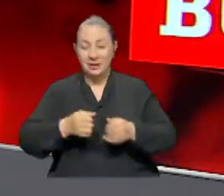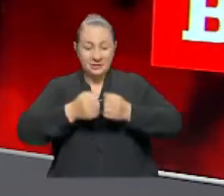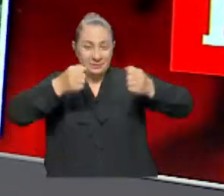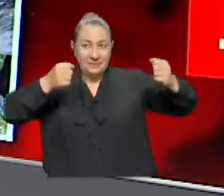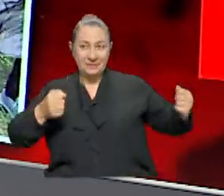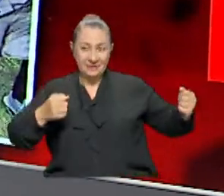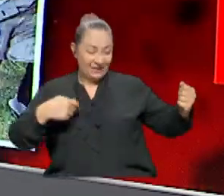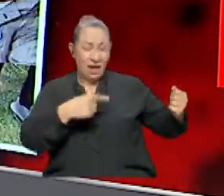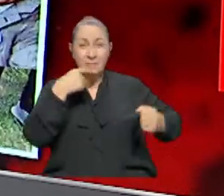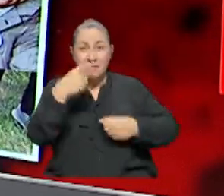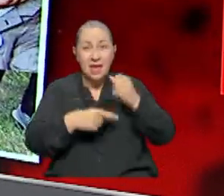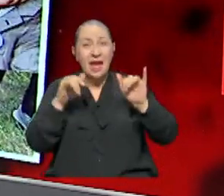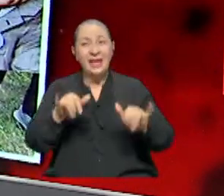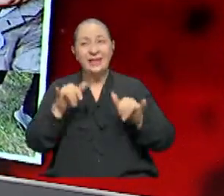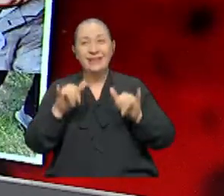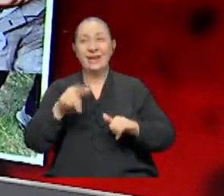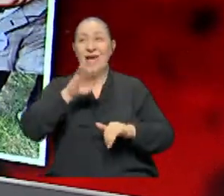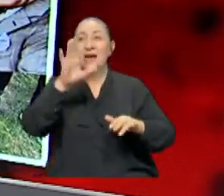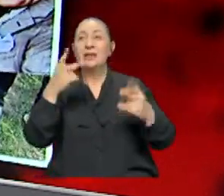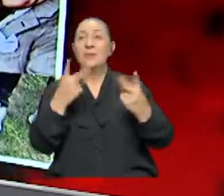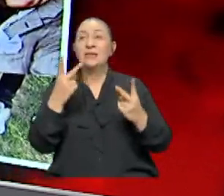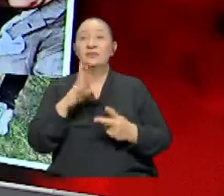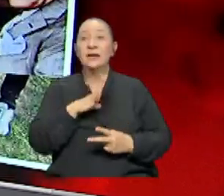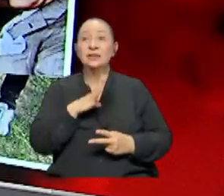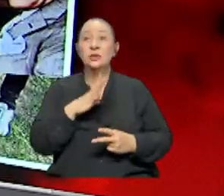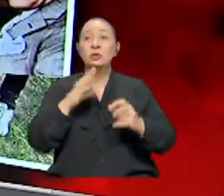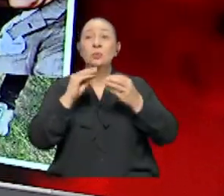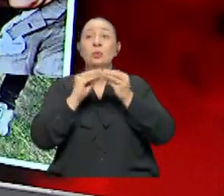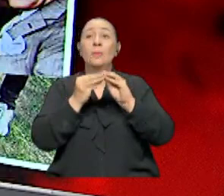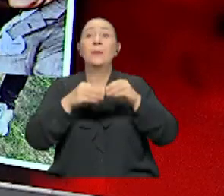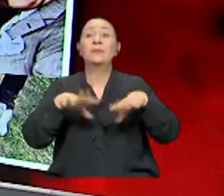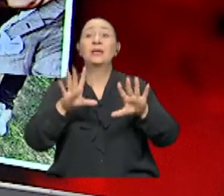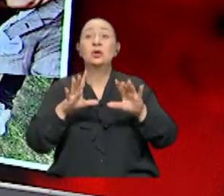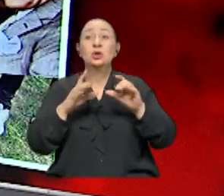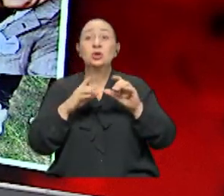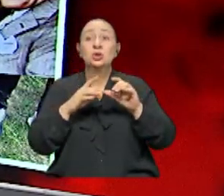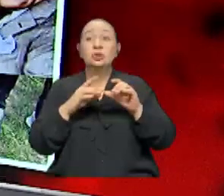açıldı her yıl olduğu gibi. Herkese mesajlar vardı.